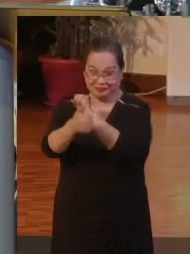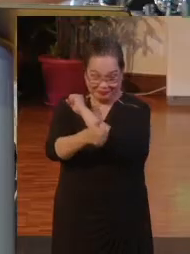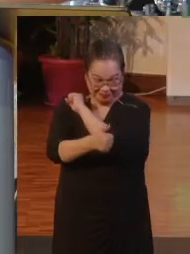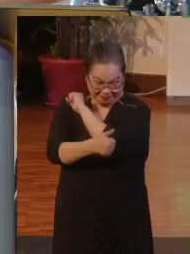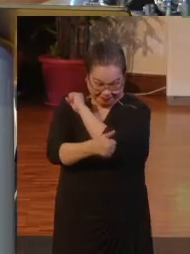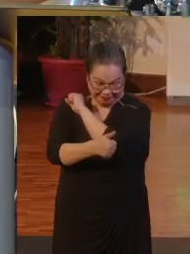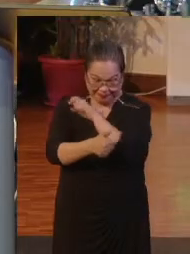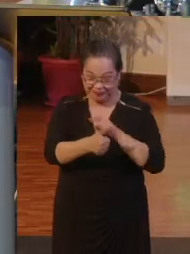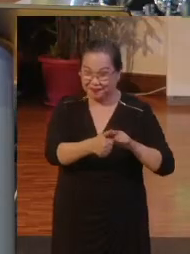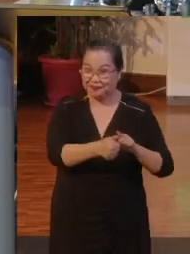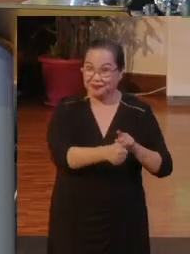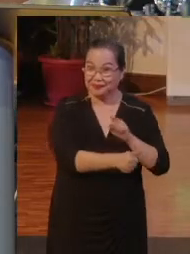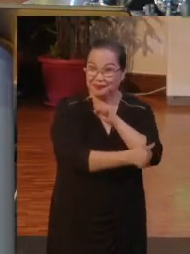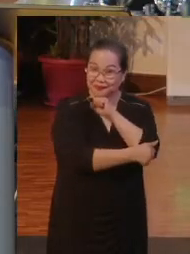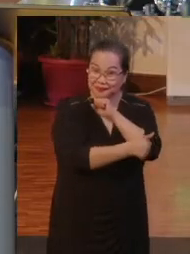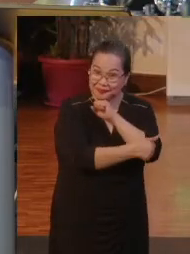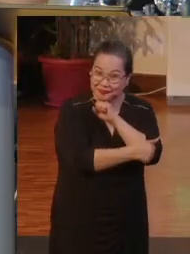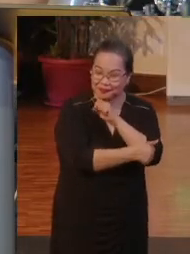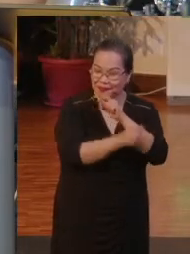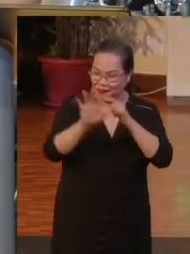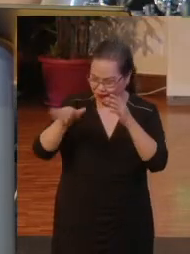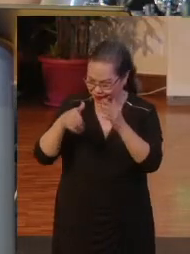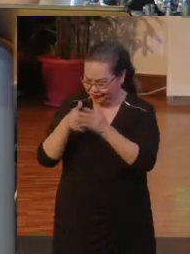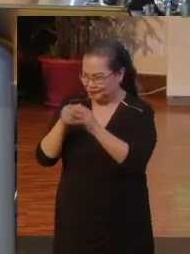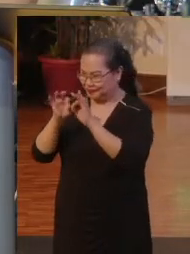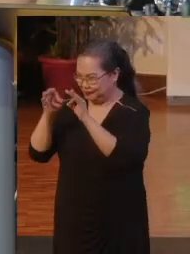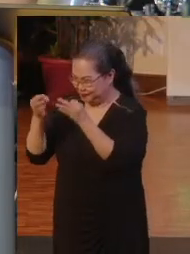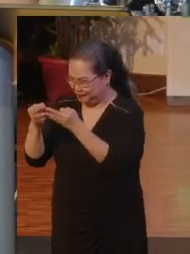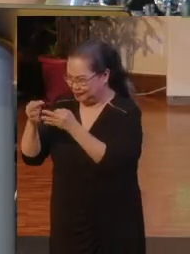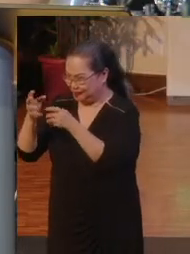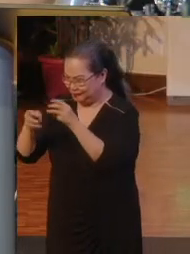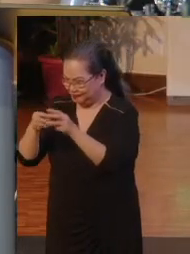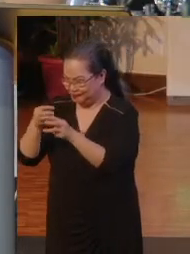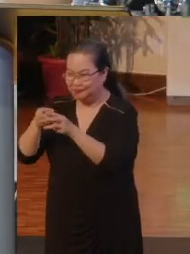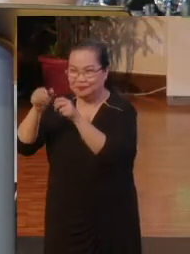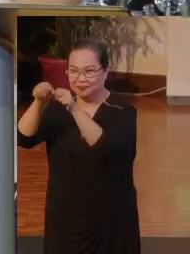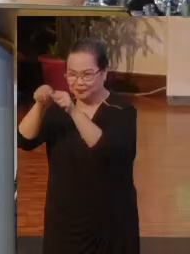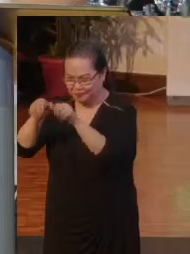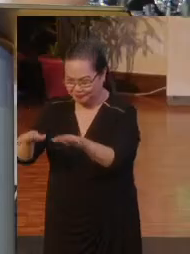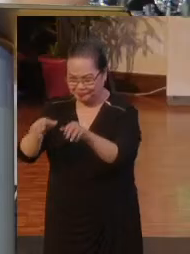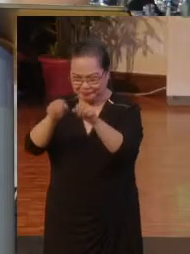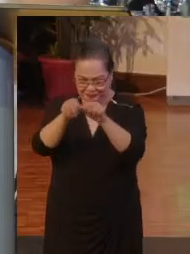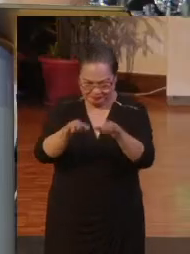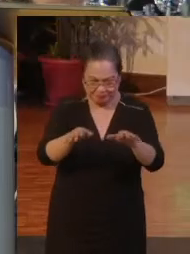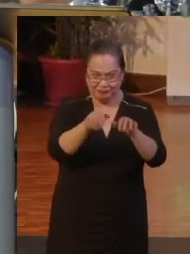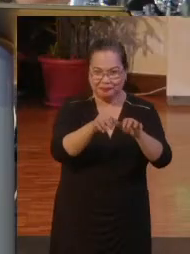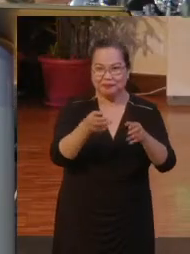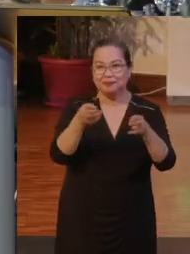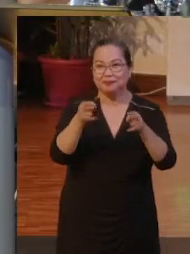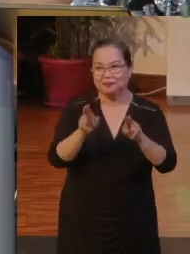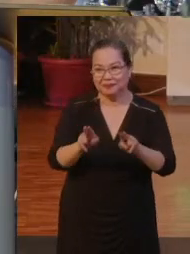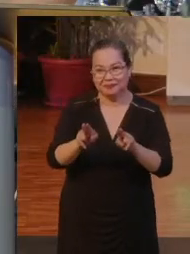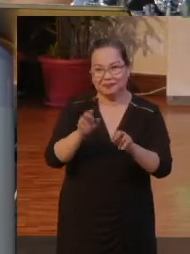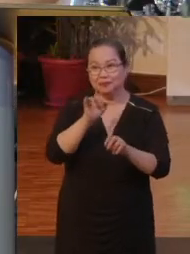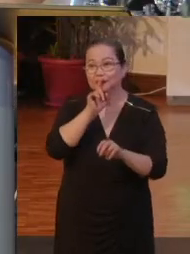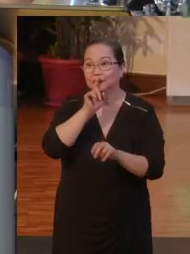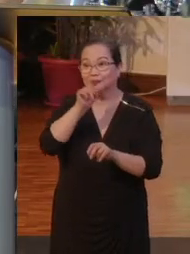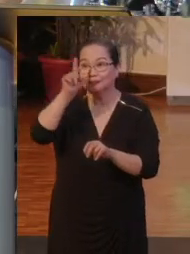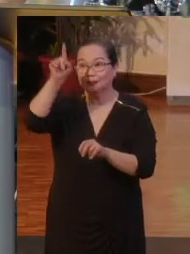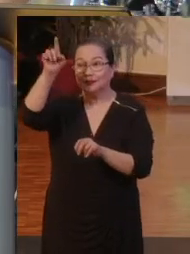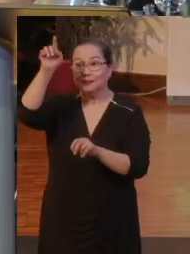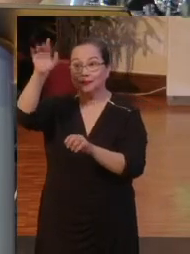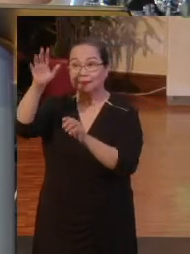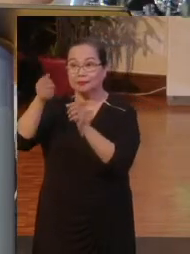you all the families of the world will be blessed ay kanyang tinupad sa pamamagitan ng bayang nanggaling